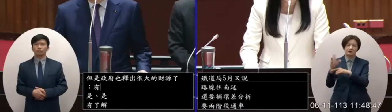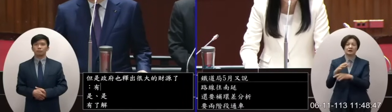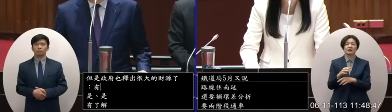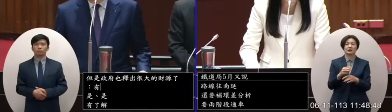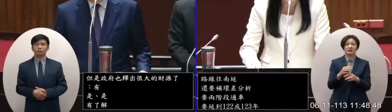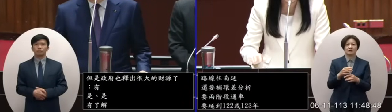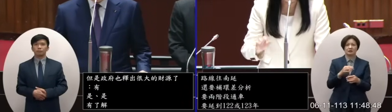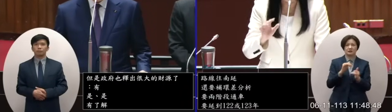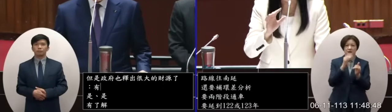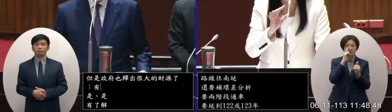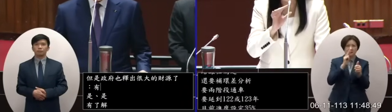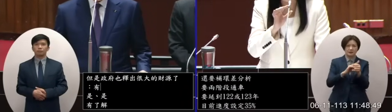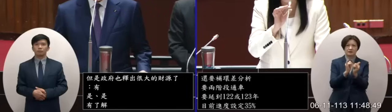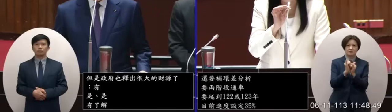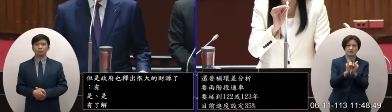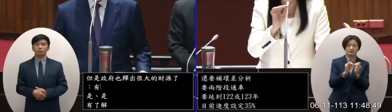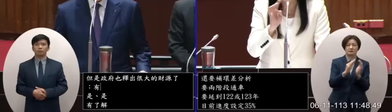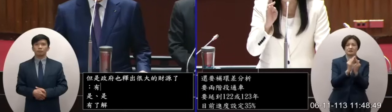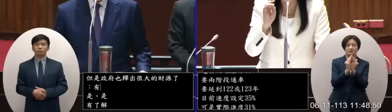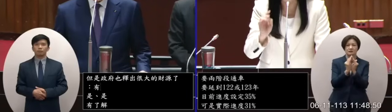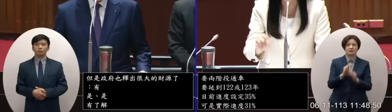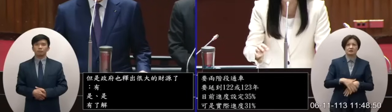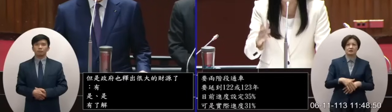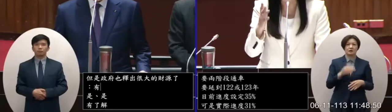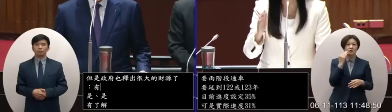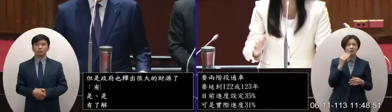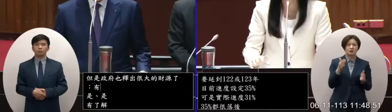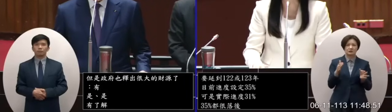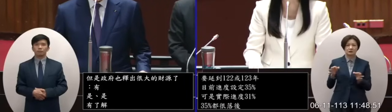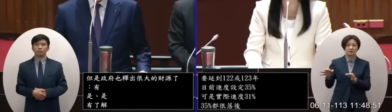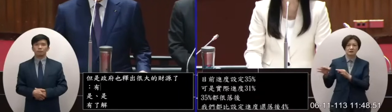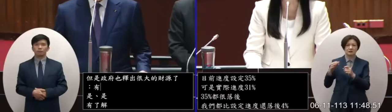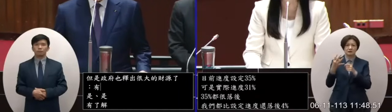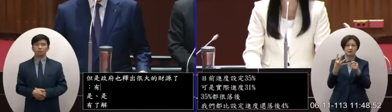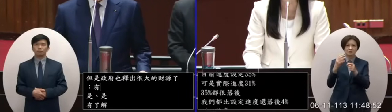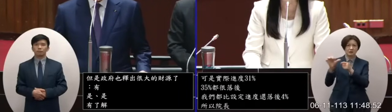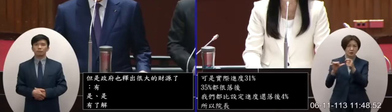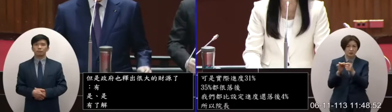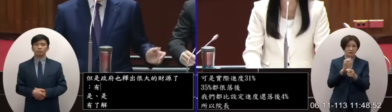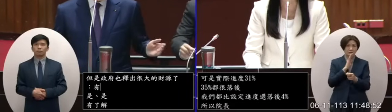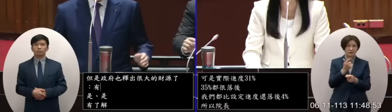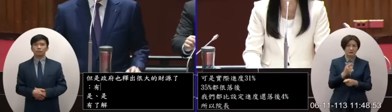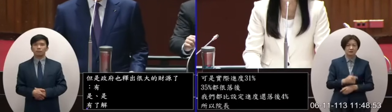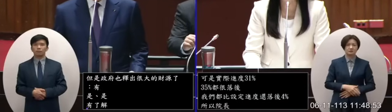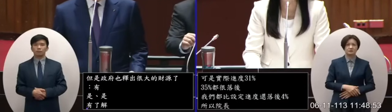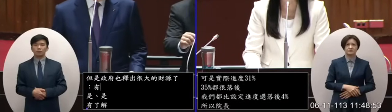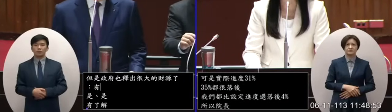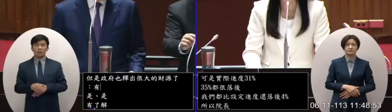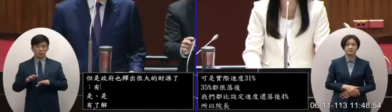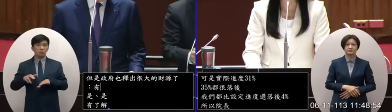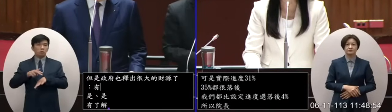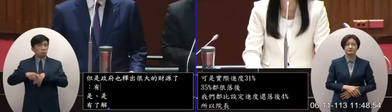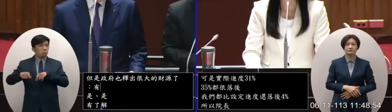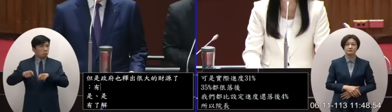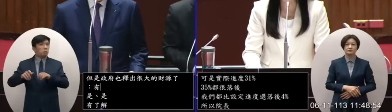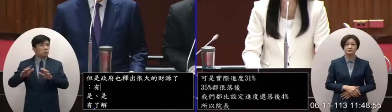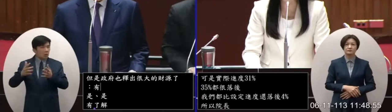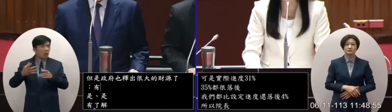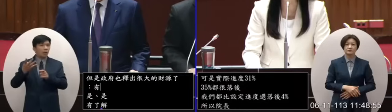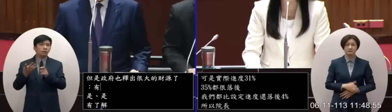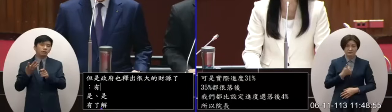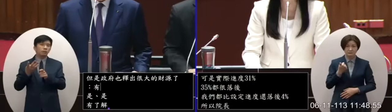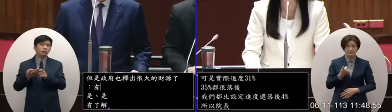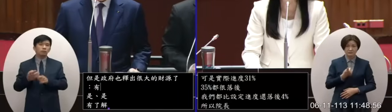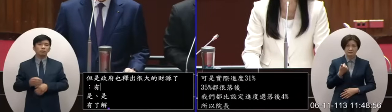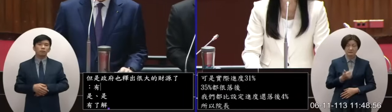哦。所以现在桃园铁路地下化通车还要再延4到5年，是确实的吗？ 目前评估是4年。 跟 确